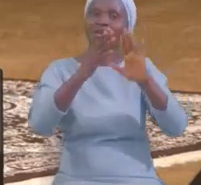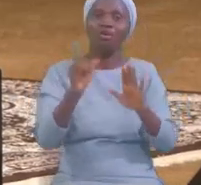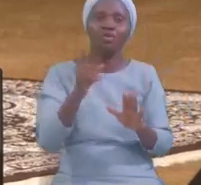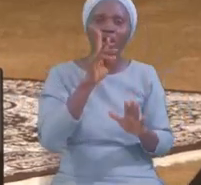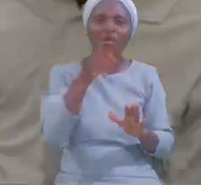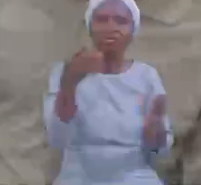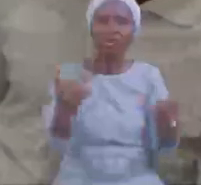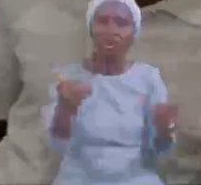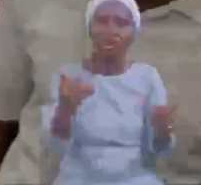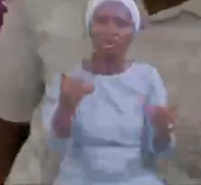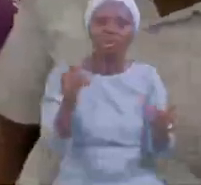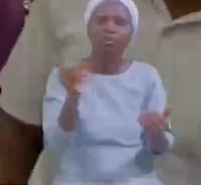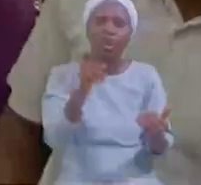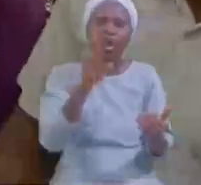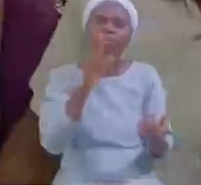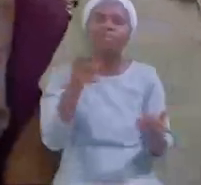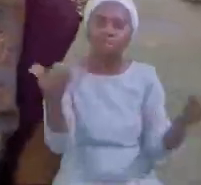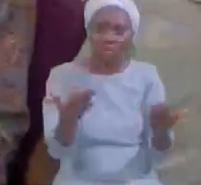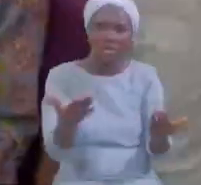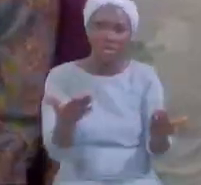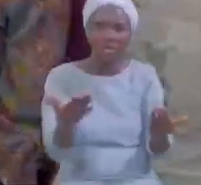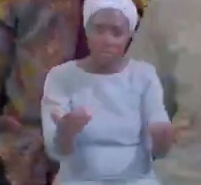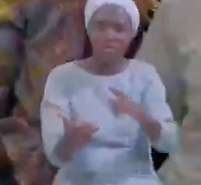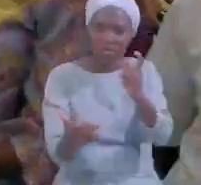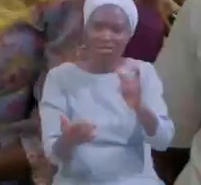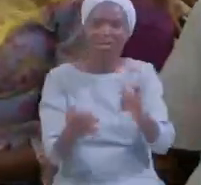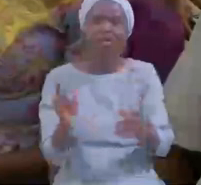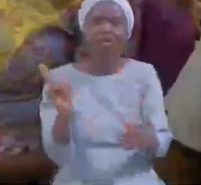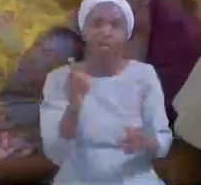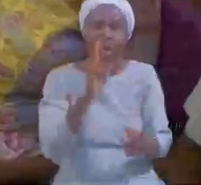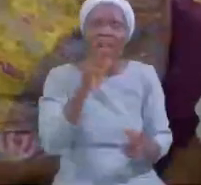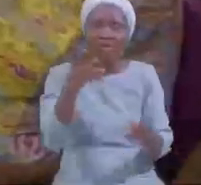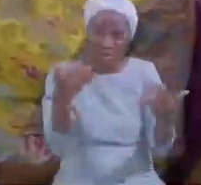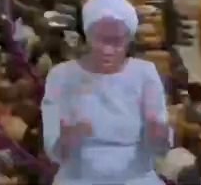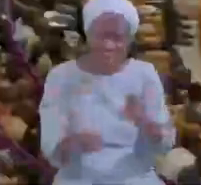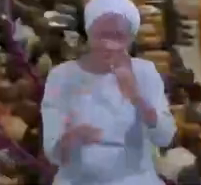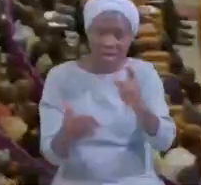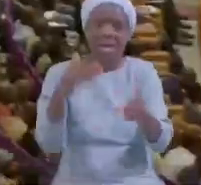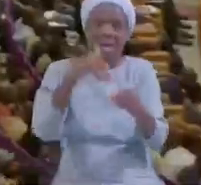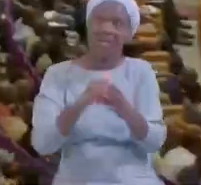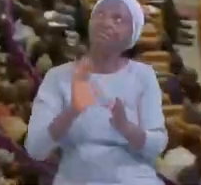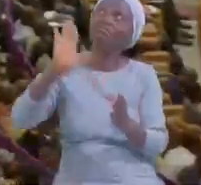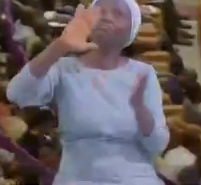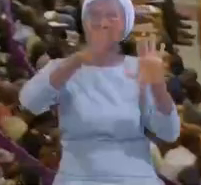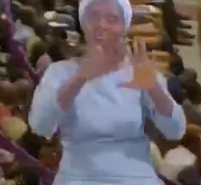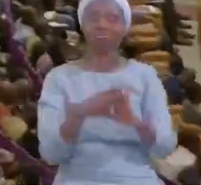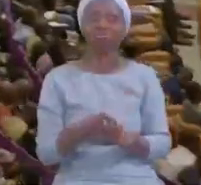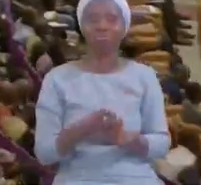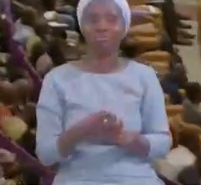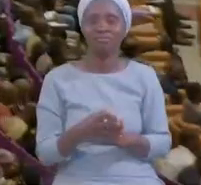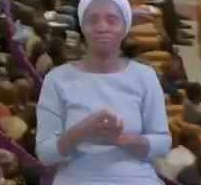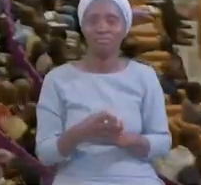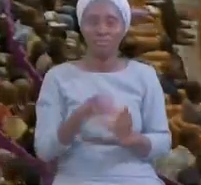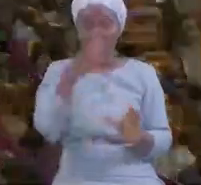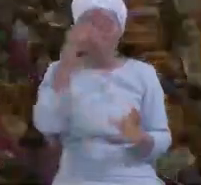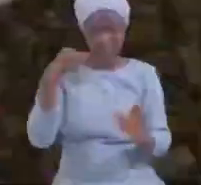Il y a d'abondantes joies devant ta face. Où êtes-vous ce soir? Vous êtes devant Dieu. Il y a des gens qui viennent à l'église et